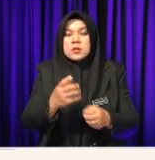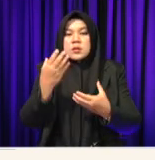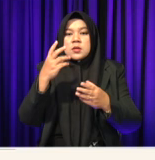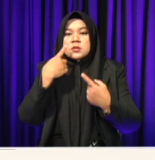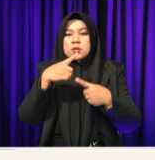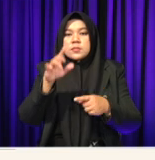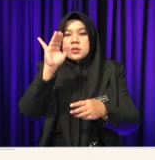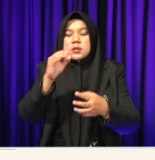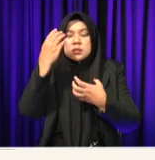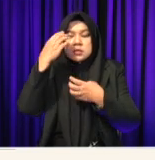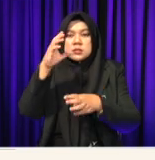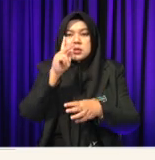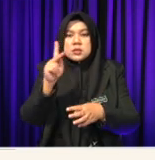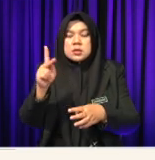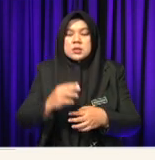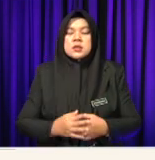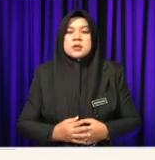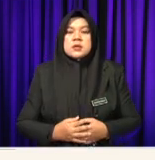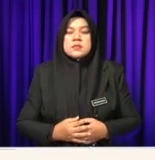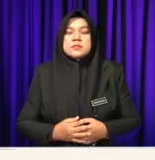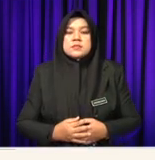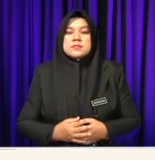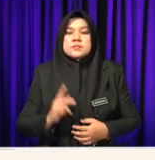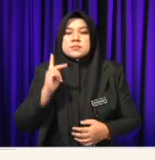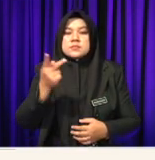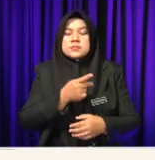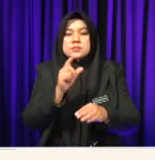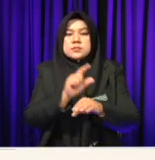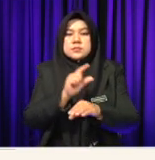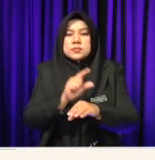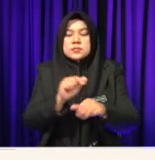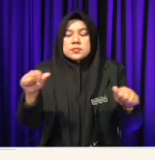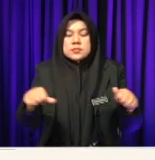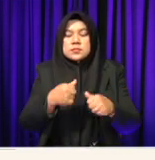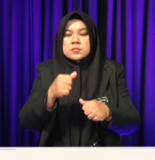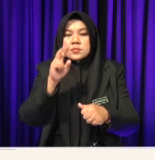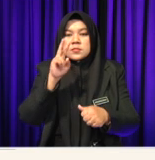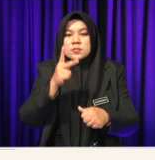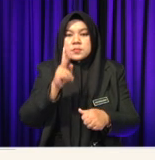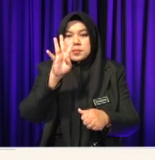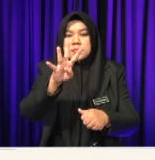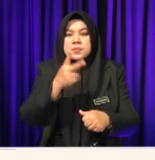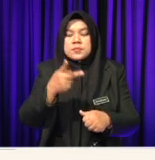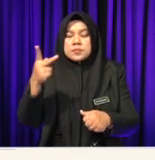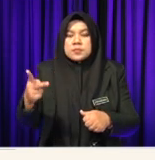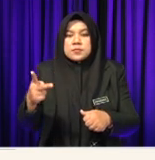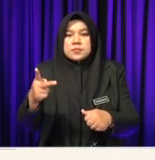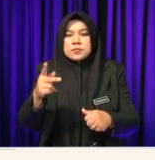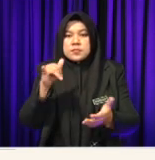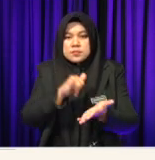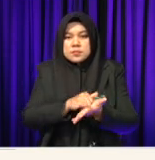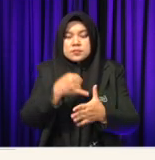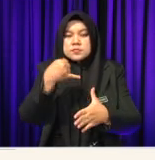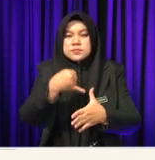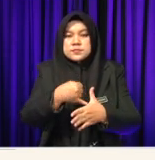oleh Ustazah tetap juga eh kita menggunakan ataupun kita mengamalkanlah empat perkara itu isi huraian huraian